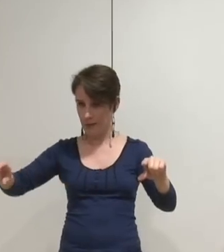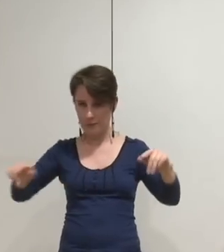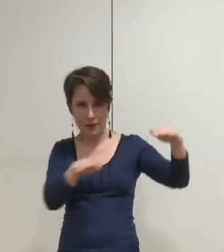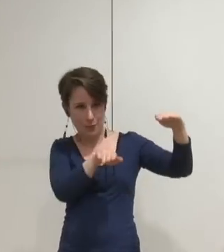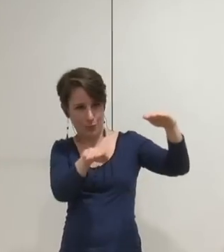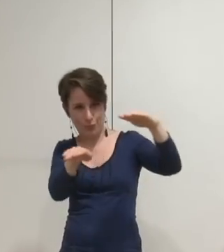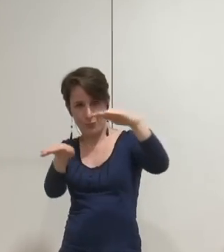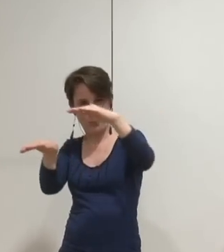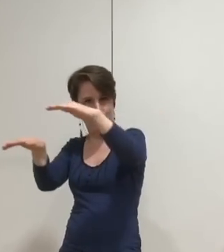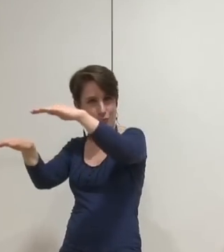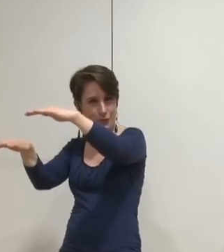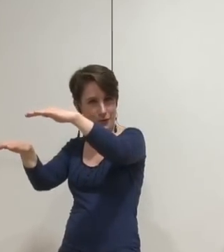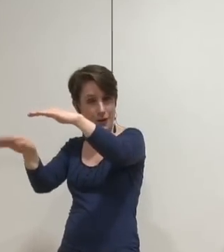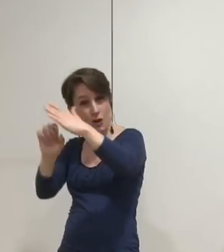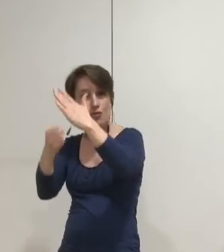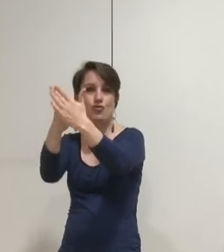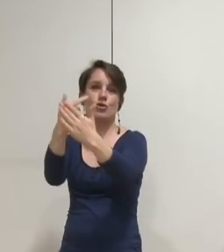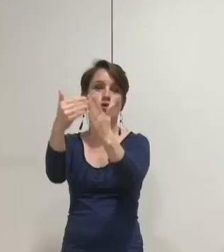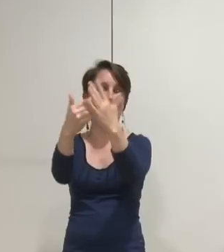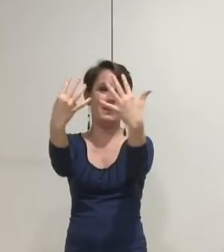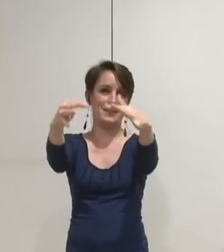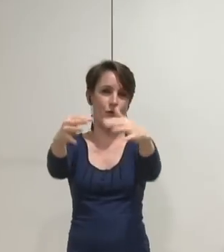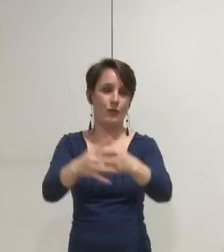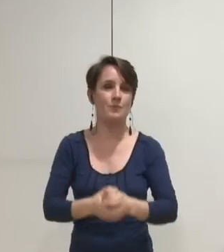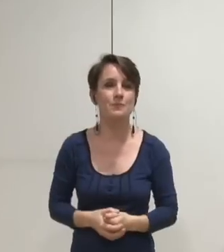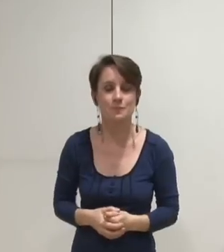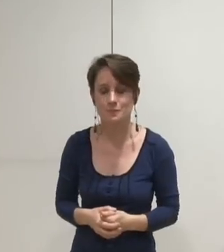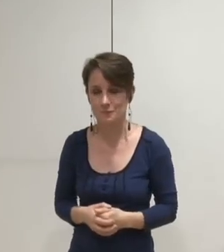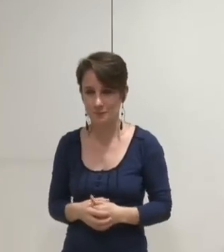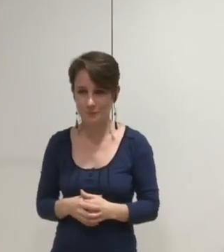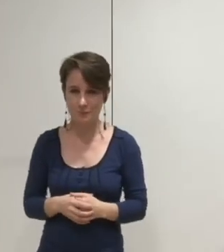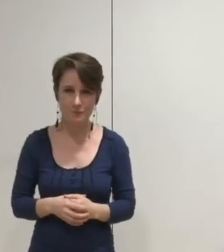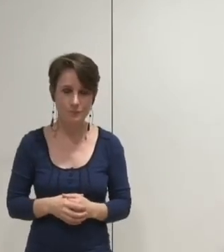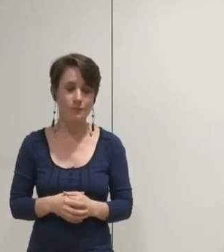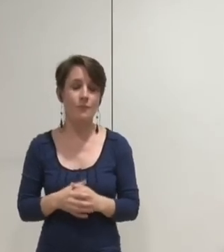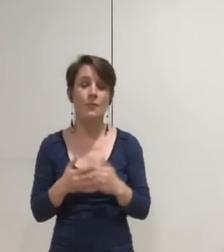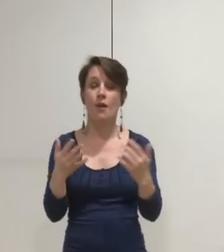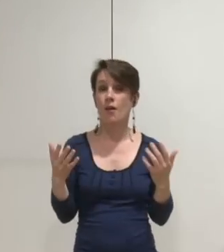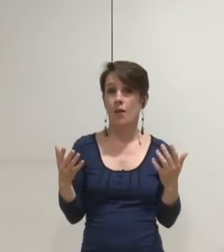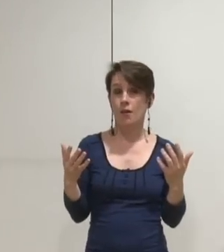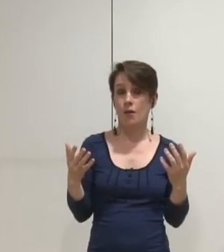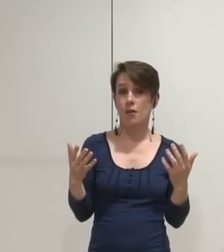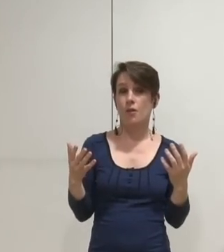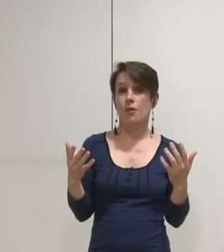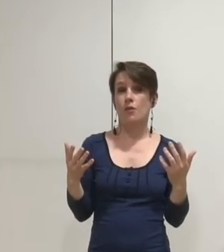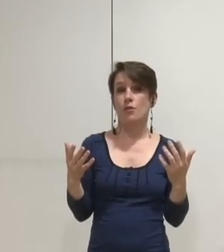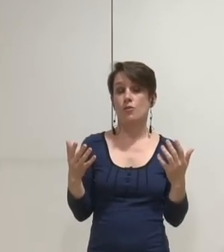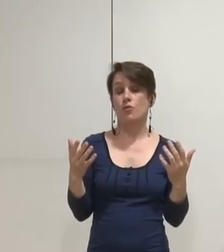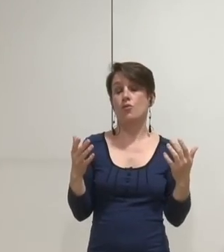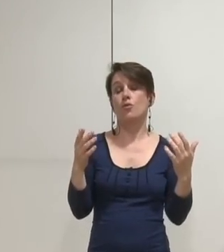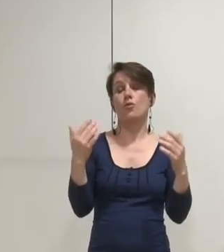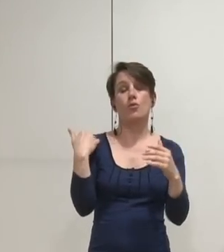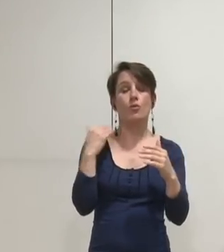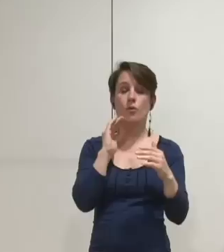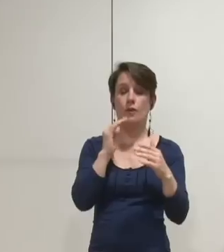décalé dans le temps jusqu'en 2019 la concertation serait celle qui a été indiqué dans la délibération de